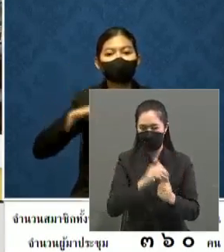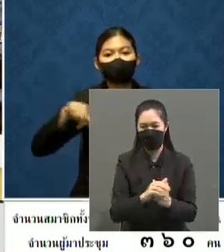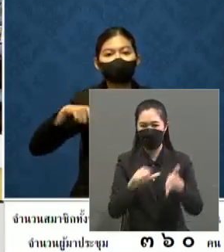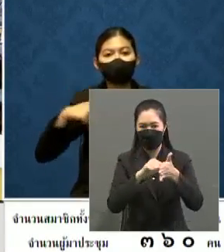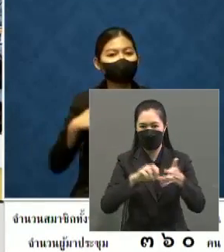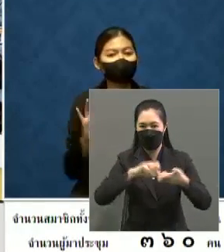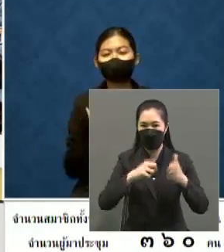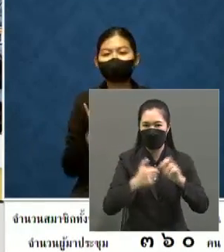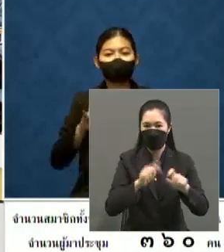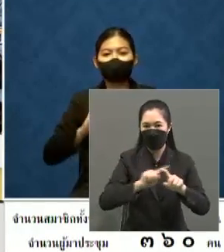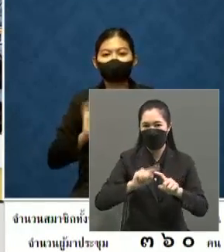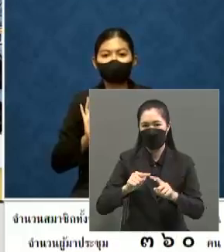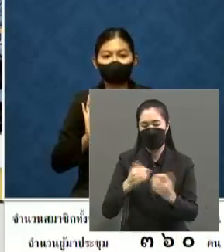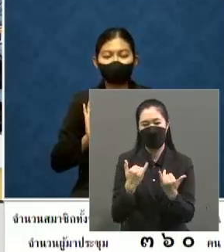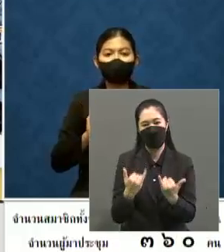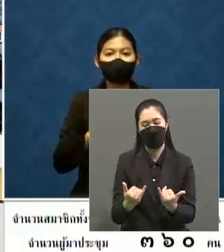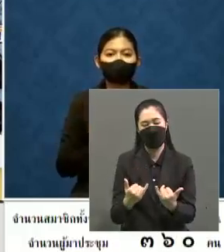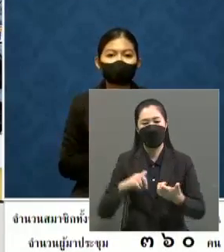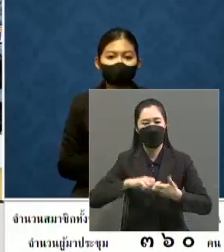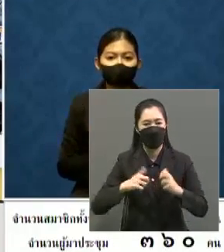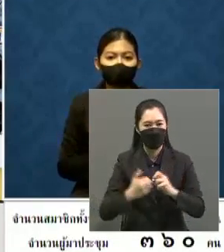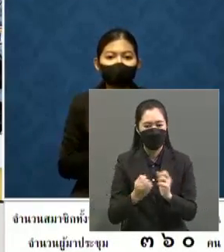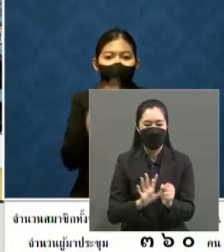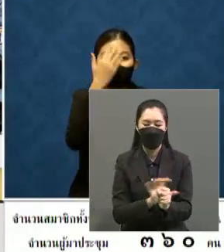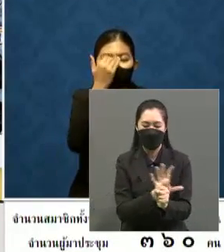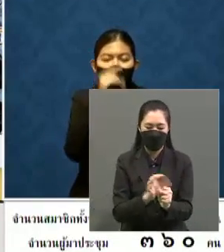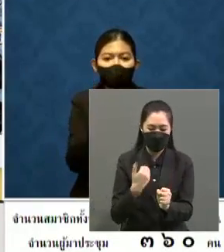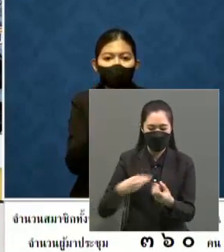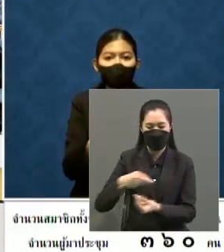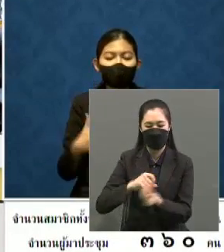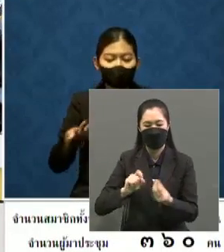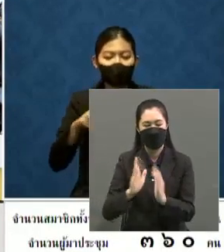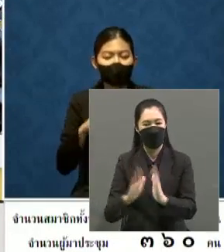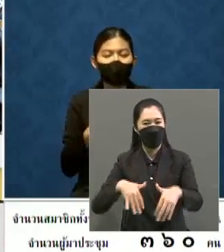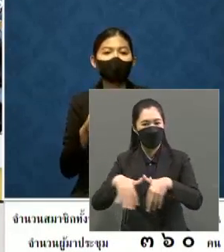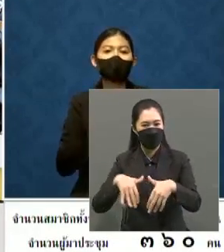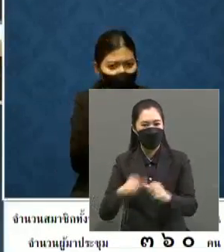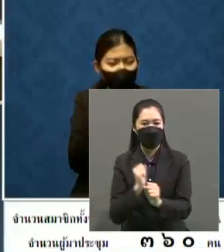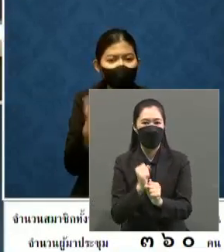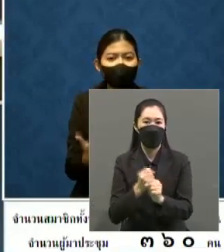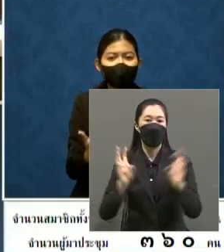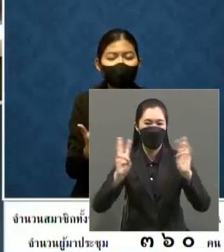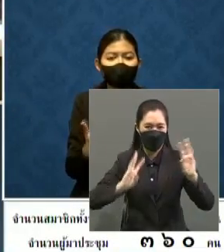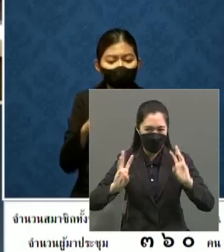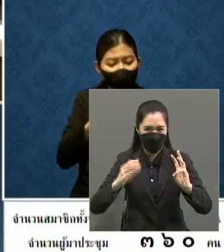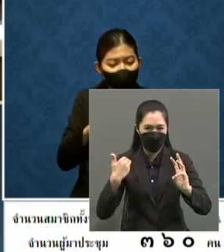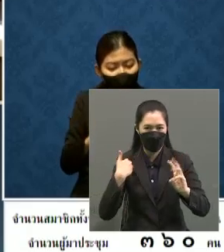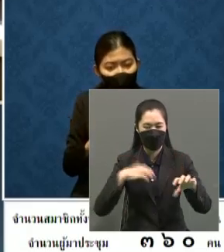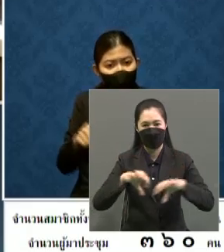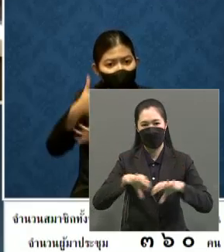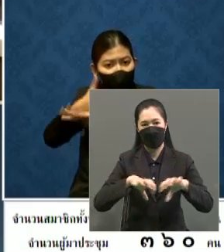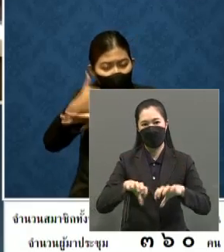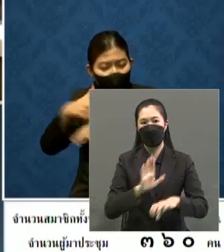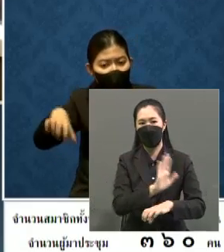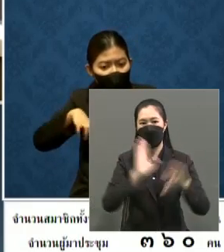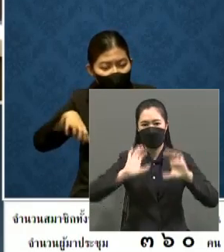าเพราะประเทศอยู่ในภาวะวิกฤตทั้งโรคโควิดเศรษฐกิจและประชาชนตกงานจากการบริหารที่ผิดพลาดของรัฐบ